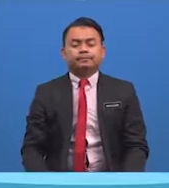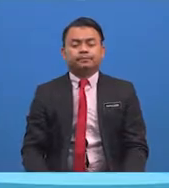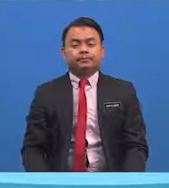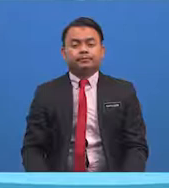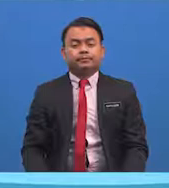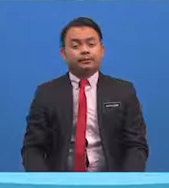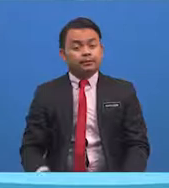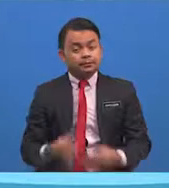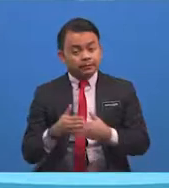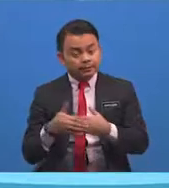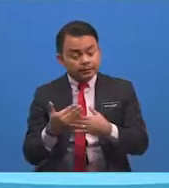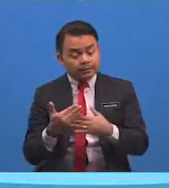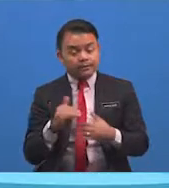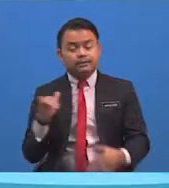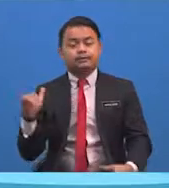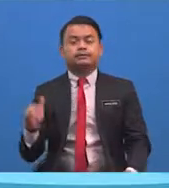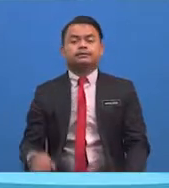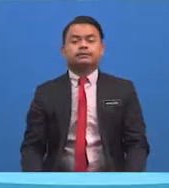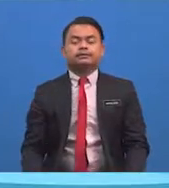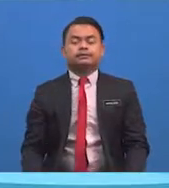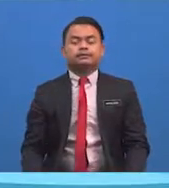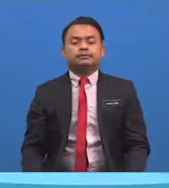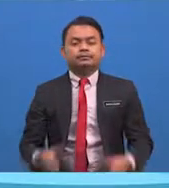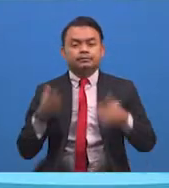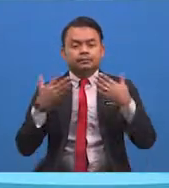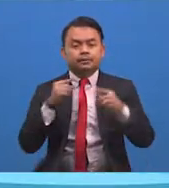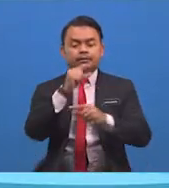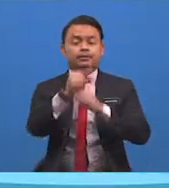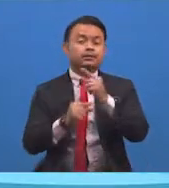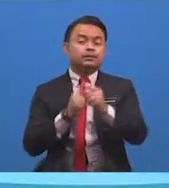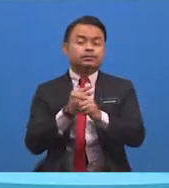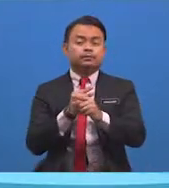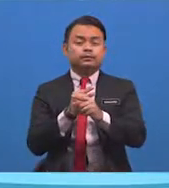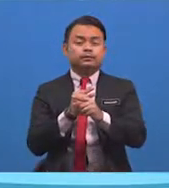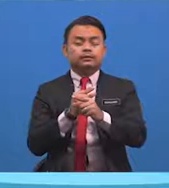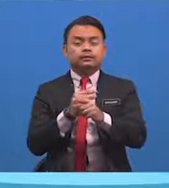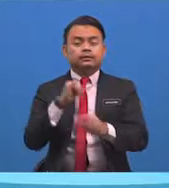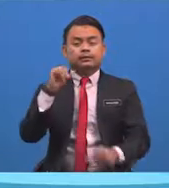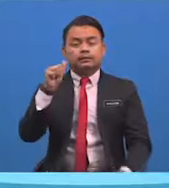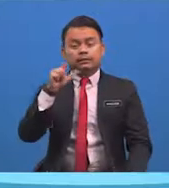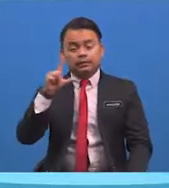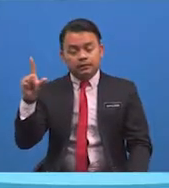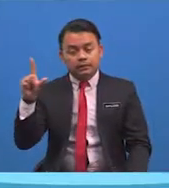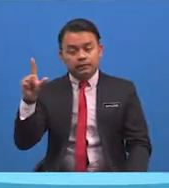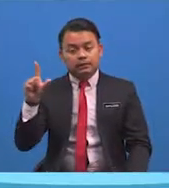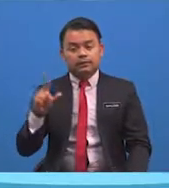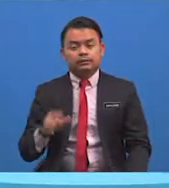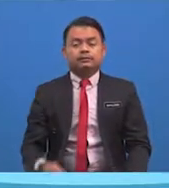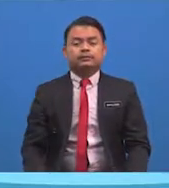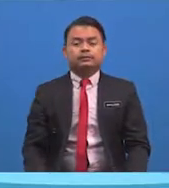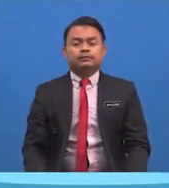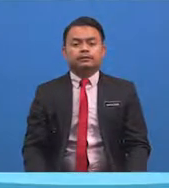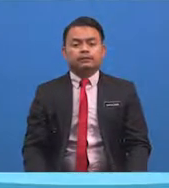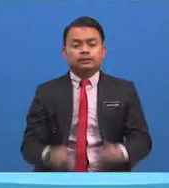Secara ringkasnya, dapat dikatakan yang pemanasan global ini ialah keadaan di mana suhu